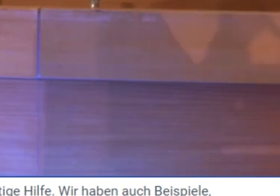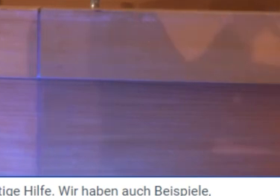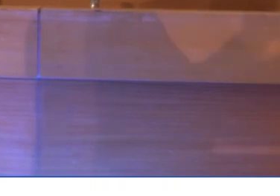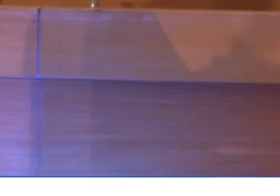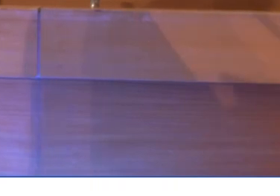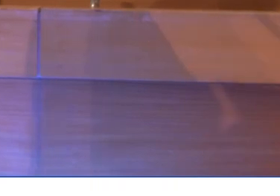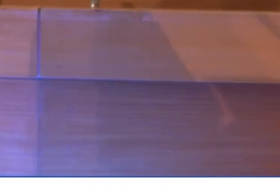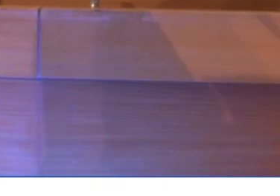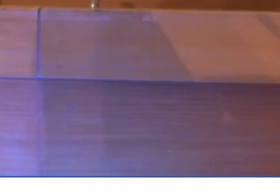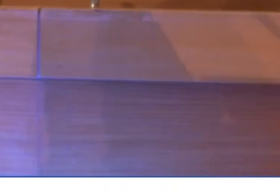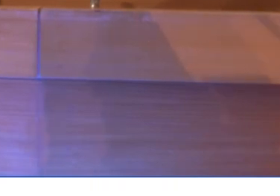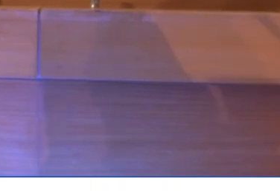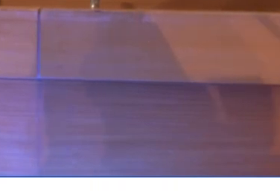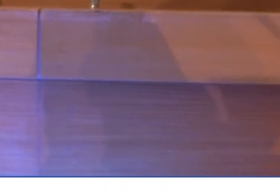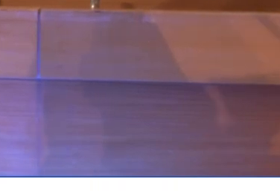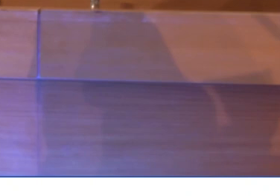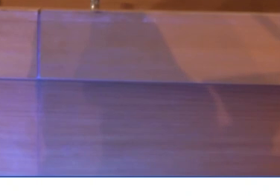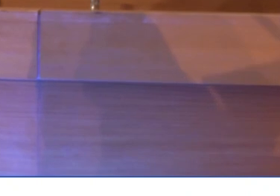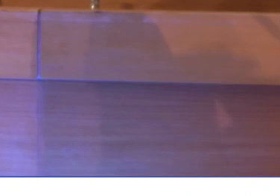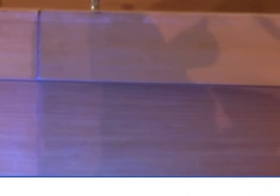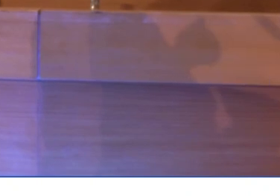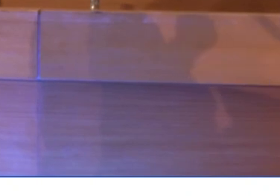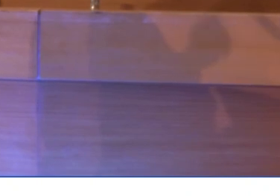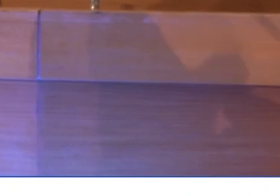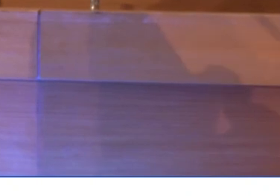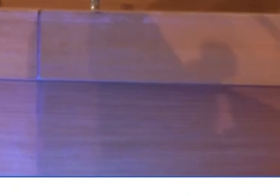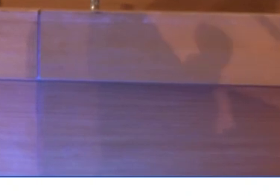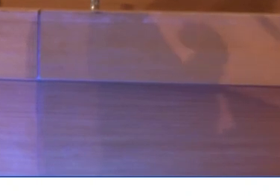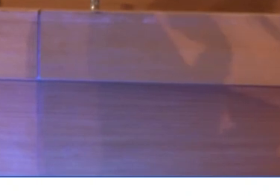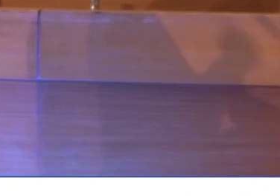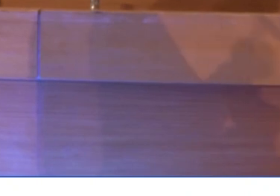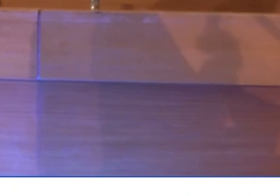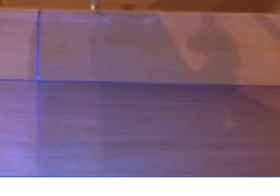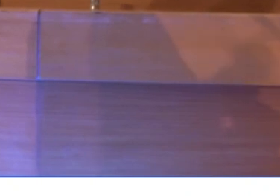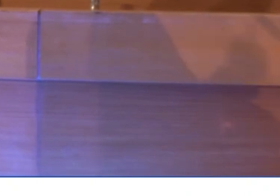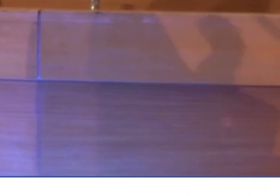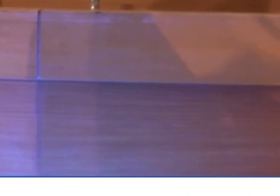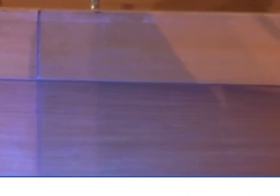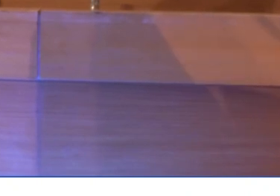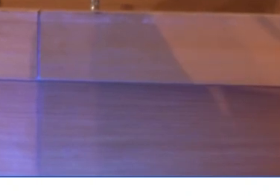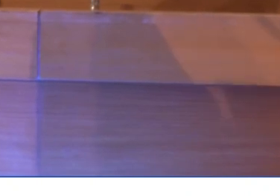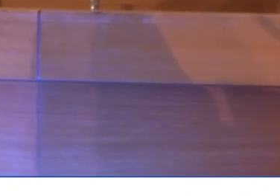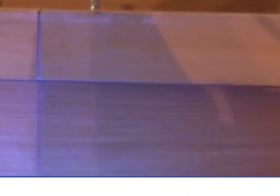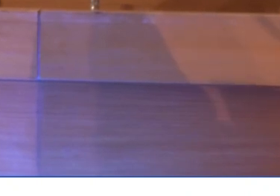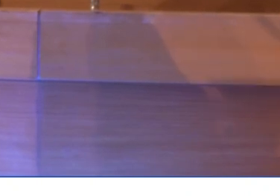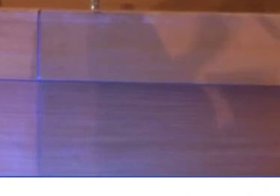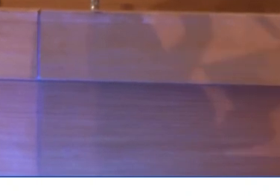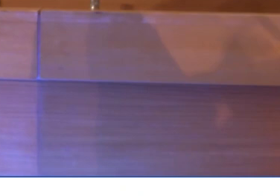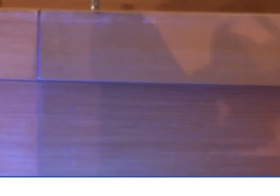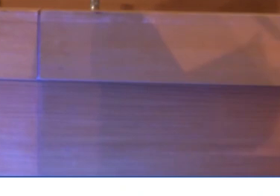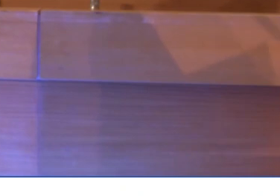der Leistungserbringer oder oder aber zunächst einmal statt ist ganz einfach